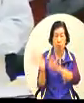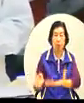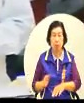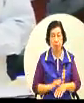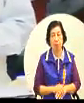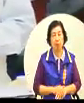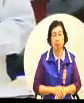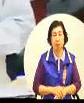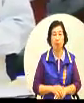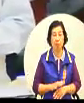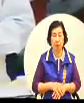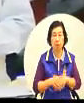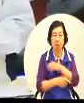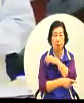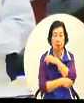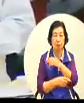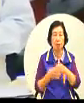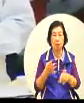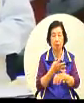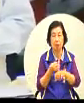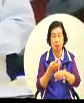那么最后几分钟，